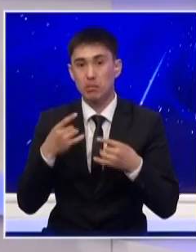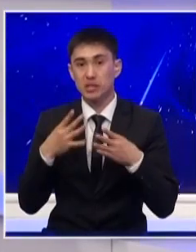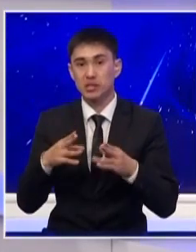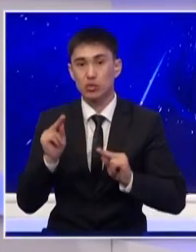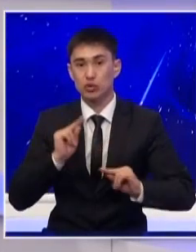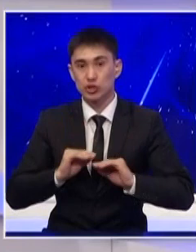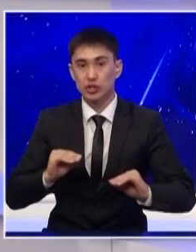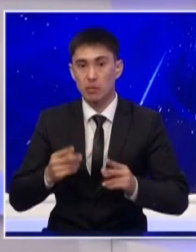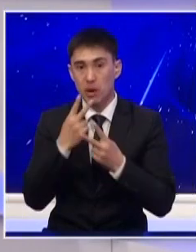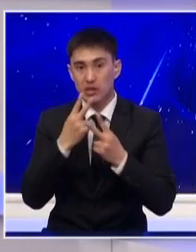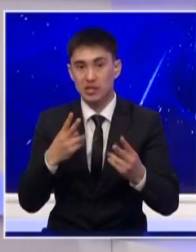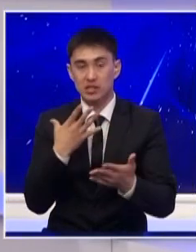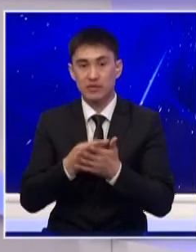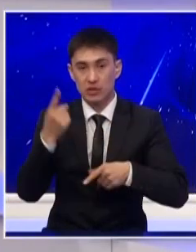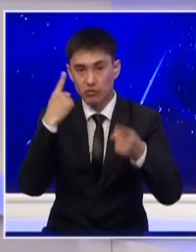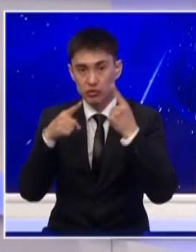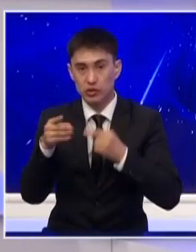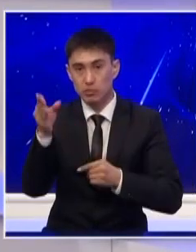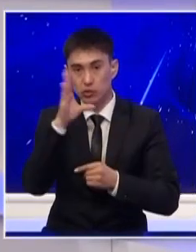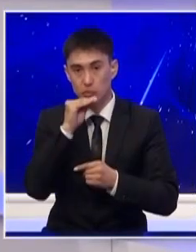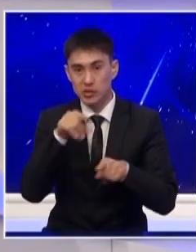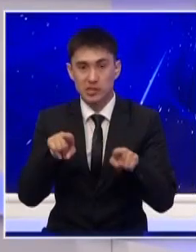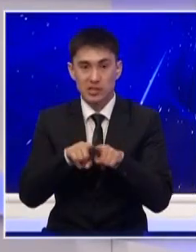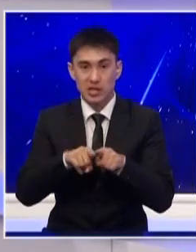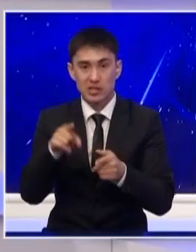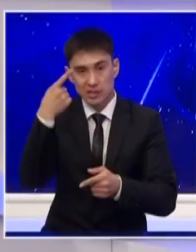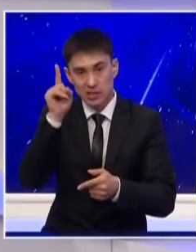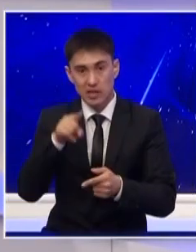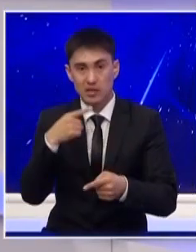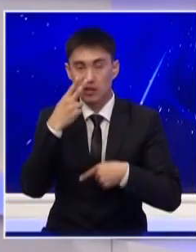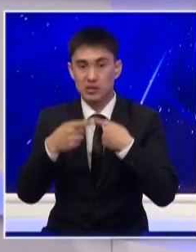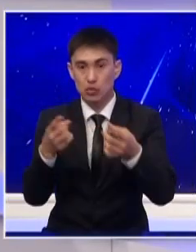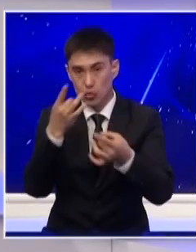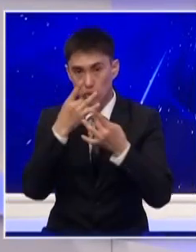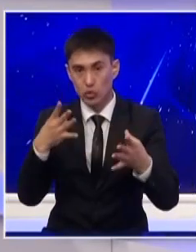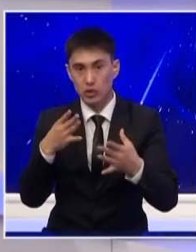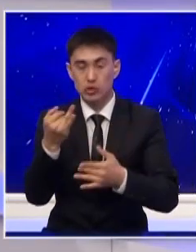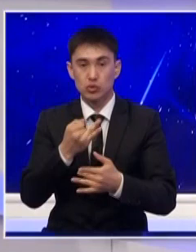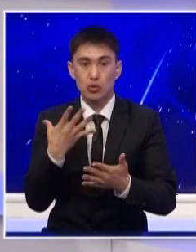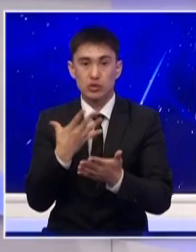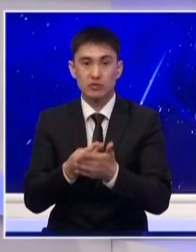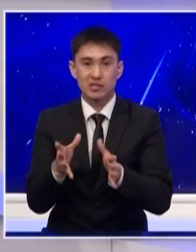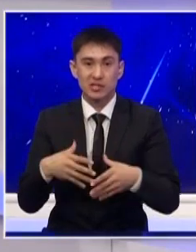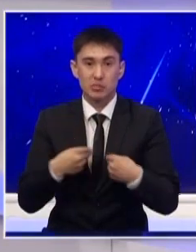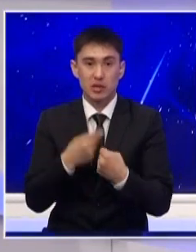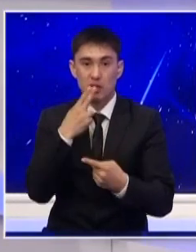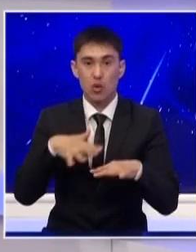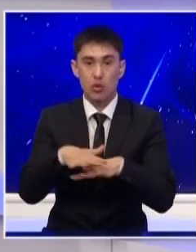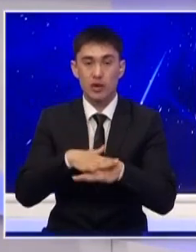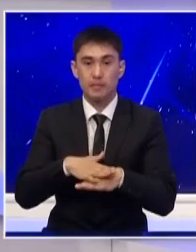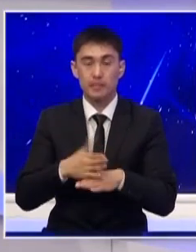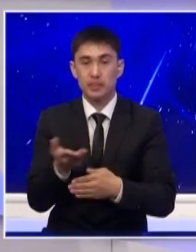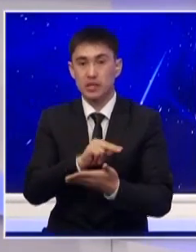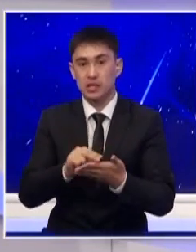празднике ученики продемонстрировали свои творческие способности, а также знания традиций, культуры и истории своей семьи и